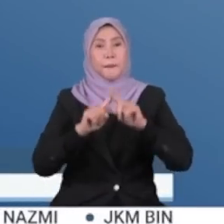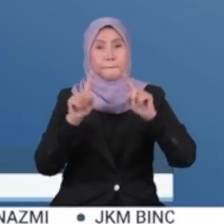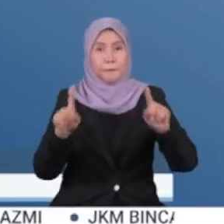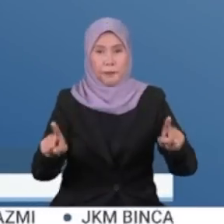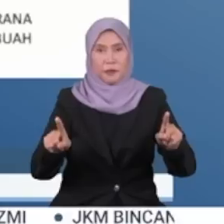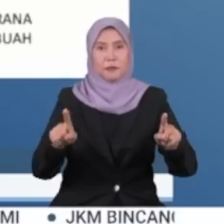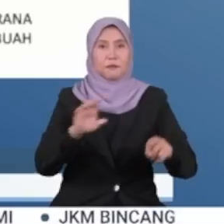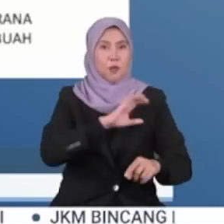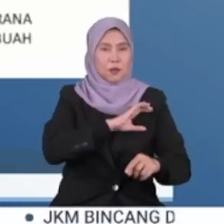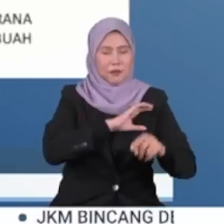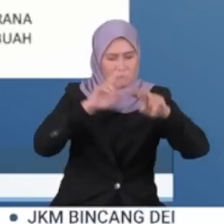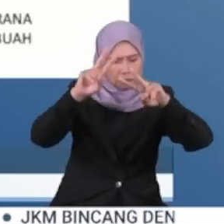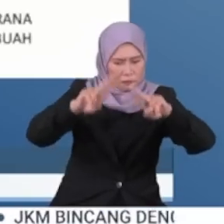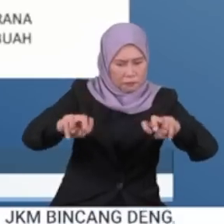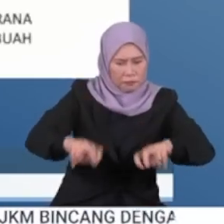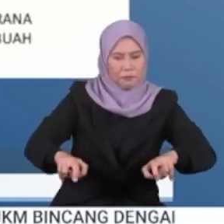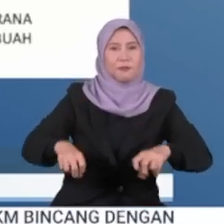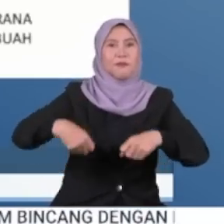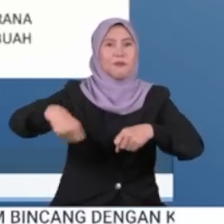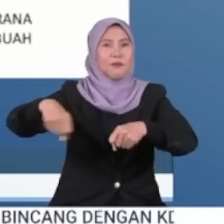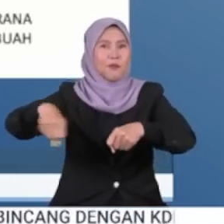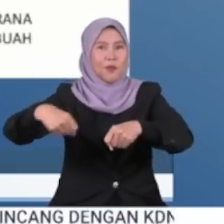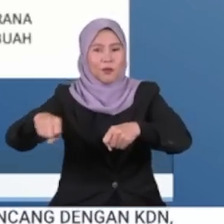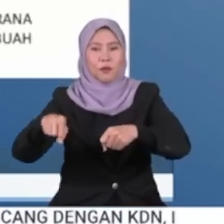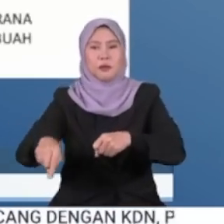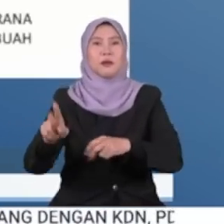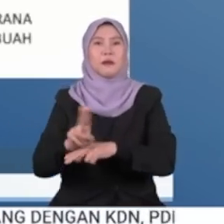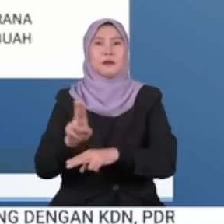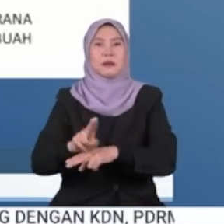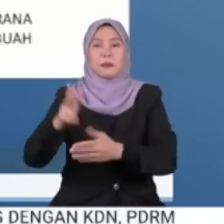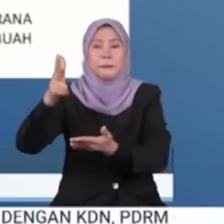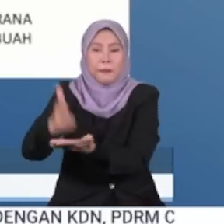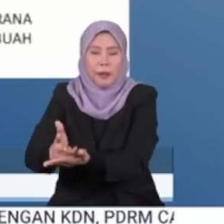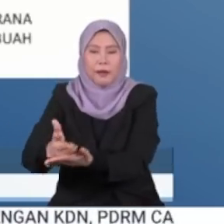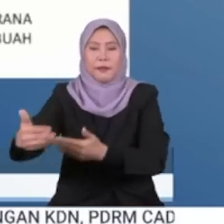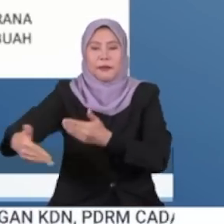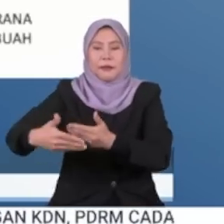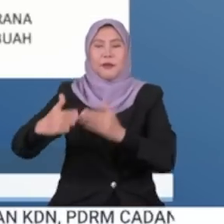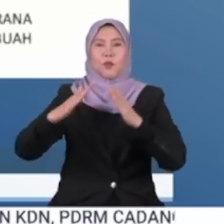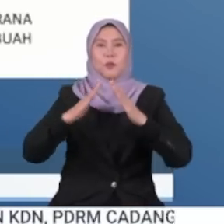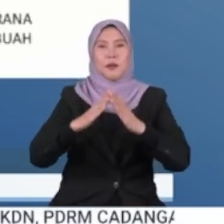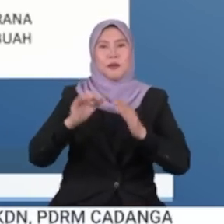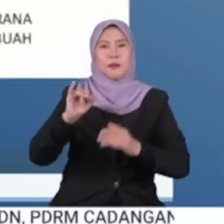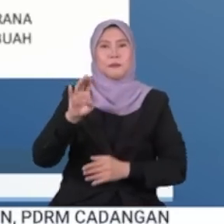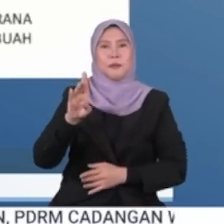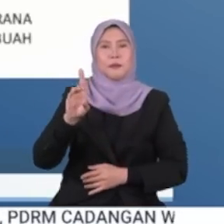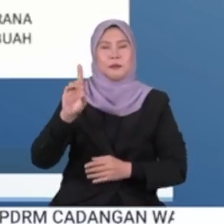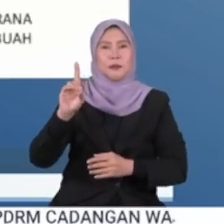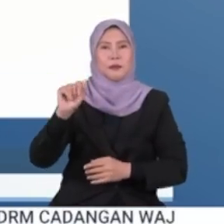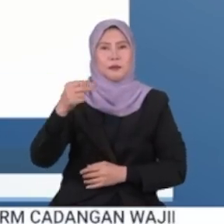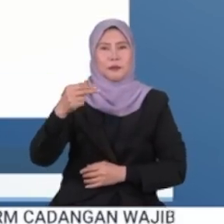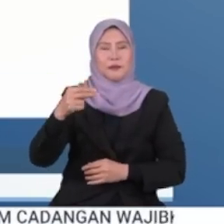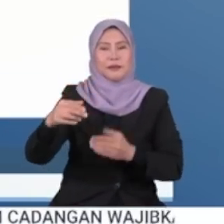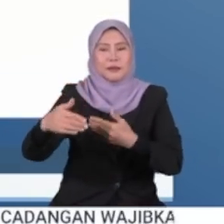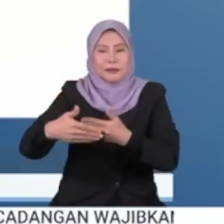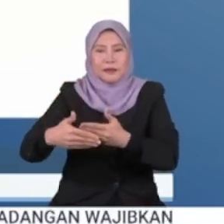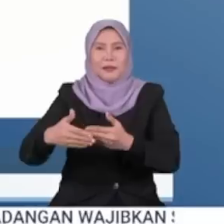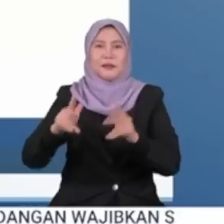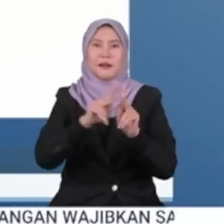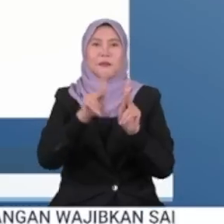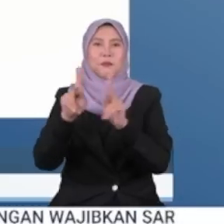Bagaimanapun, hasil siasatan polis mendapati motosikal tersebut diparkir berhampiran sebuah rumah ibadah di Kampung Lembah Kuda